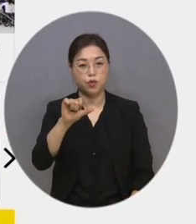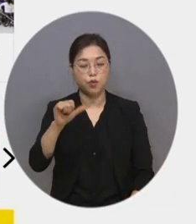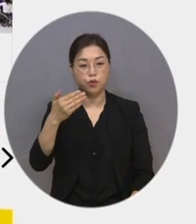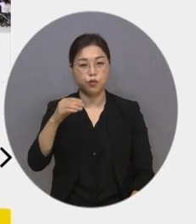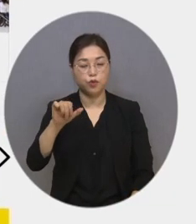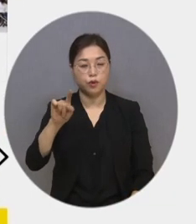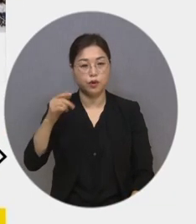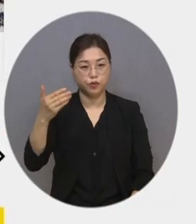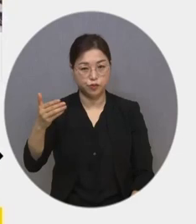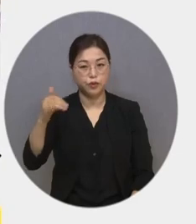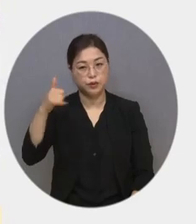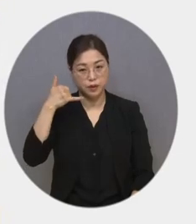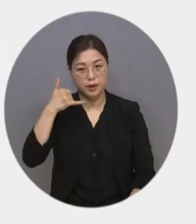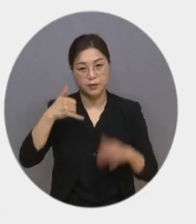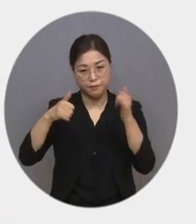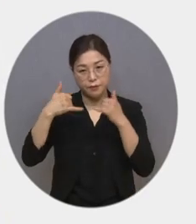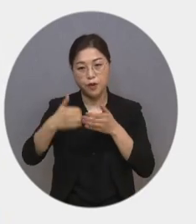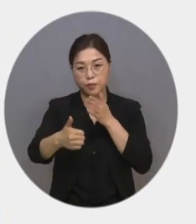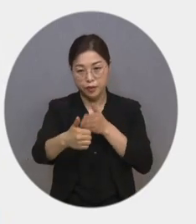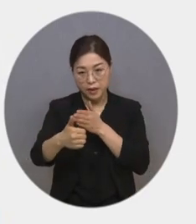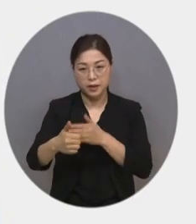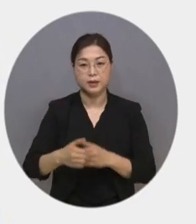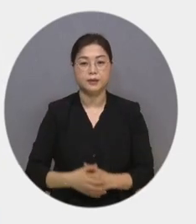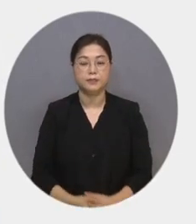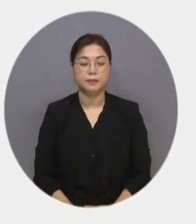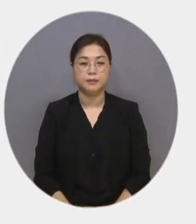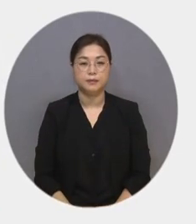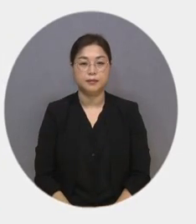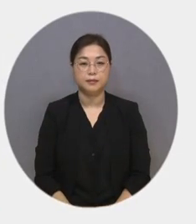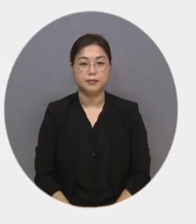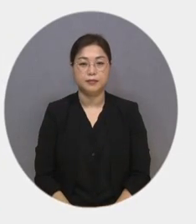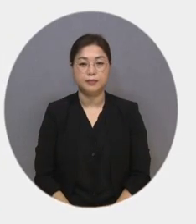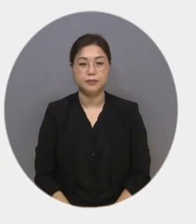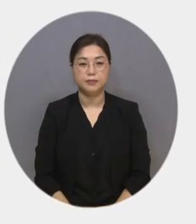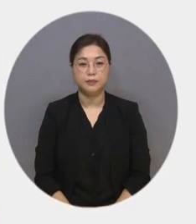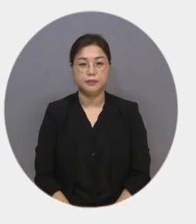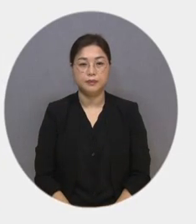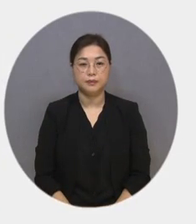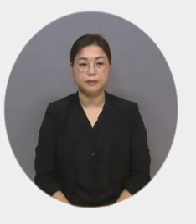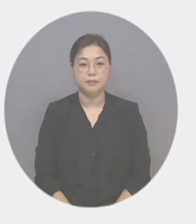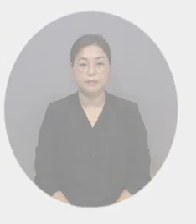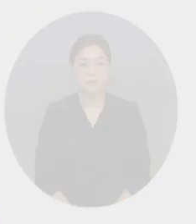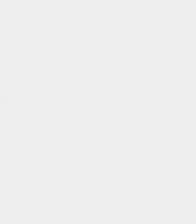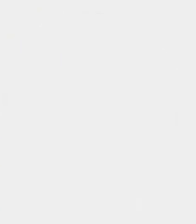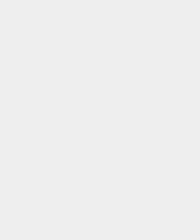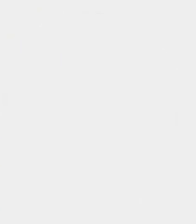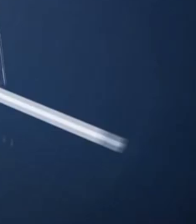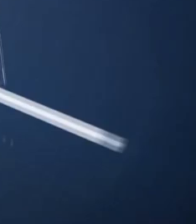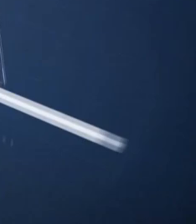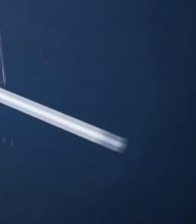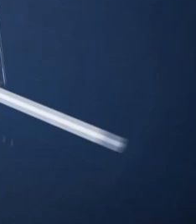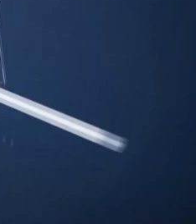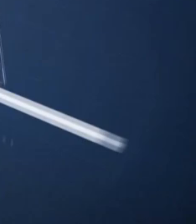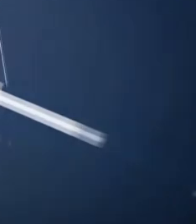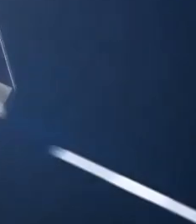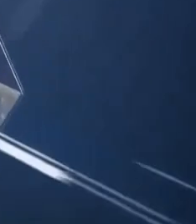전화번호 02-2655-9519로 많은 제보 바랍니다.